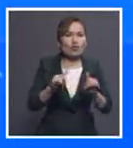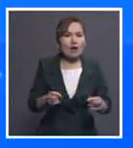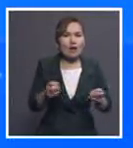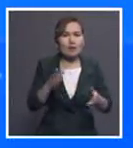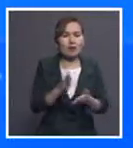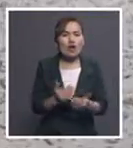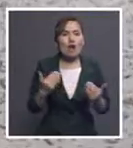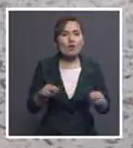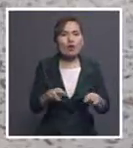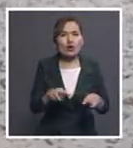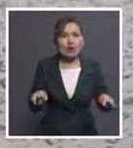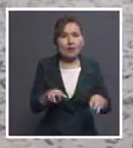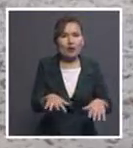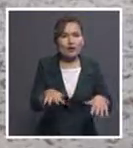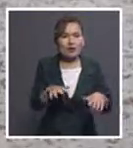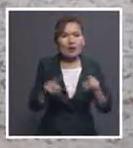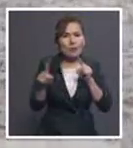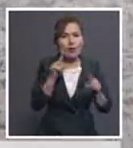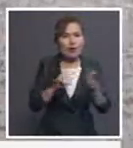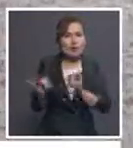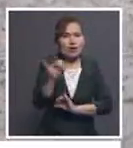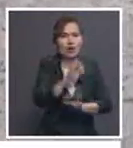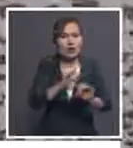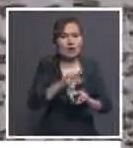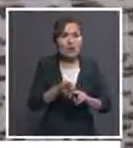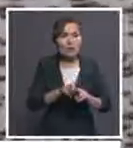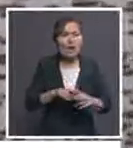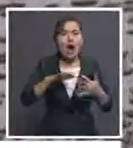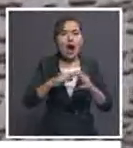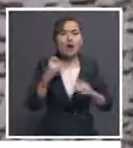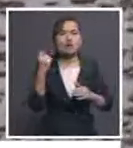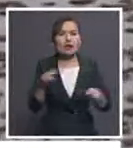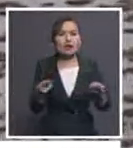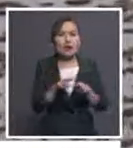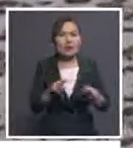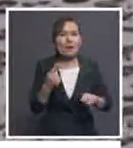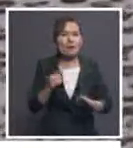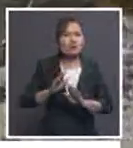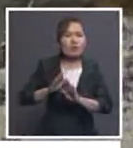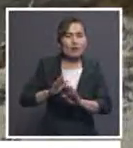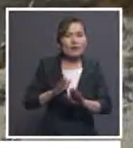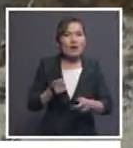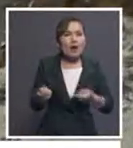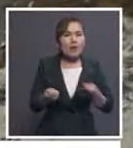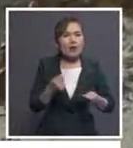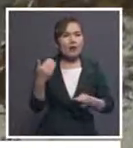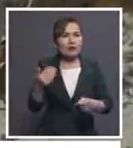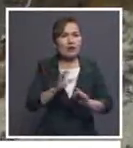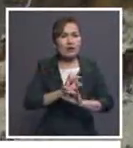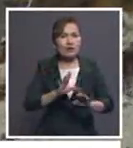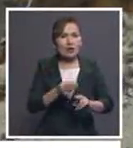туралы үкімет отырысында фитосанитариялық қауіпсіздіктің жай-күйі туралы баяндаған ауыл шаруашылығы министрінің бірінші орынбасары Арман Евниев